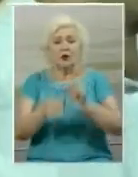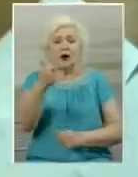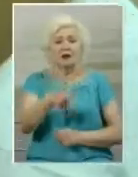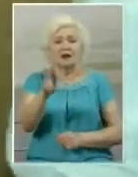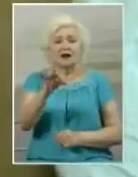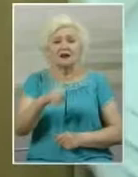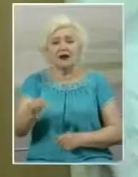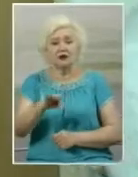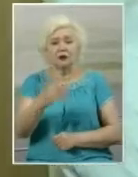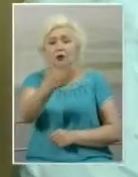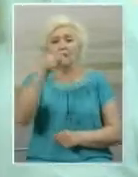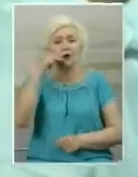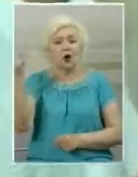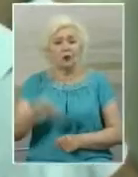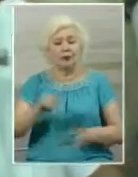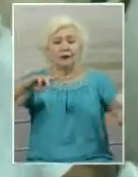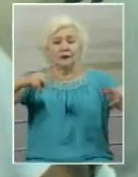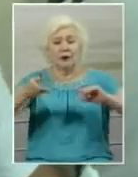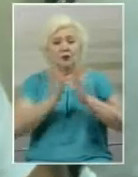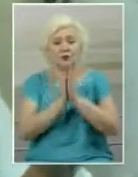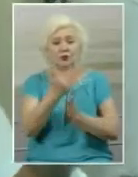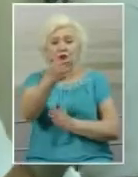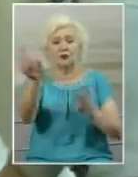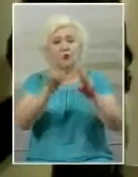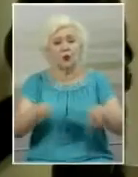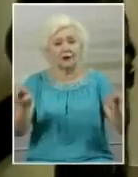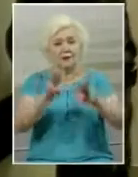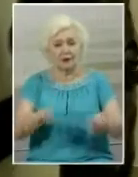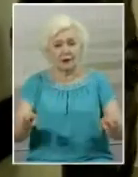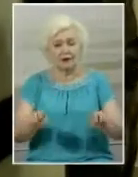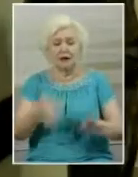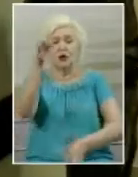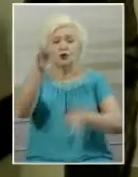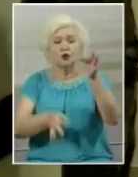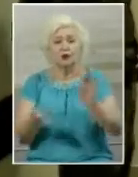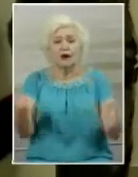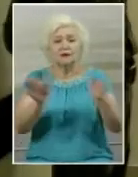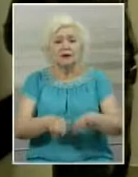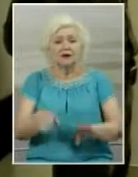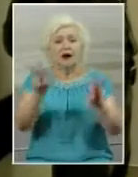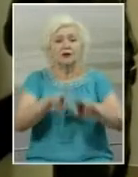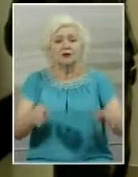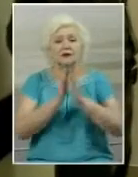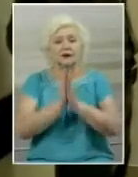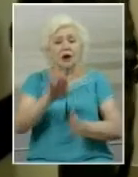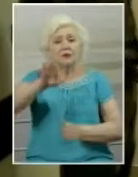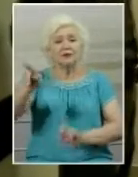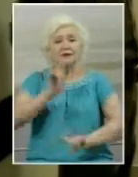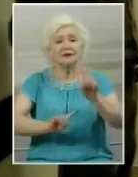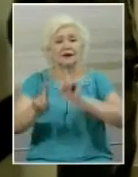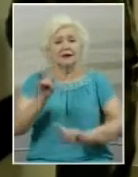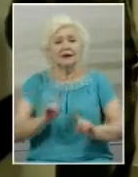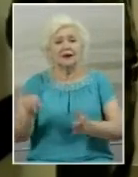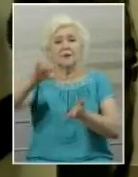Радченко. Сторона обвинувачення навпаки просить його розглянути. Суддя залишається розглядати клопотання. Після засідання